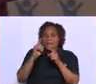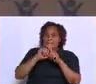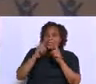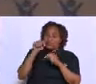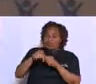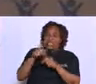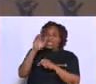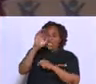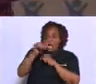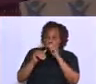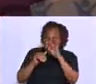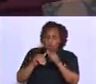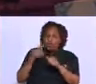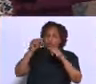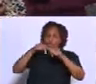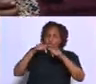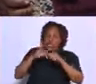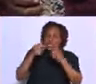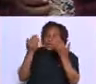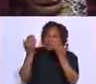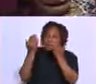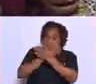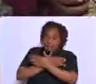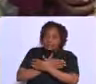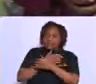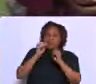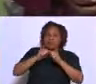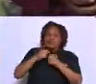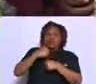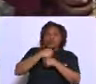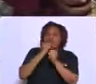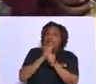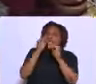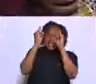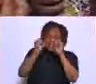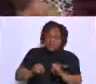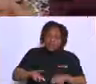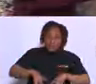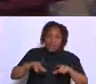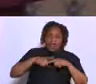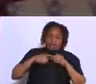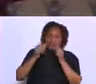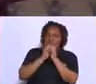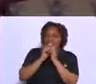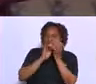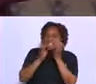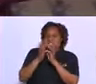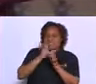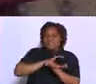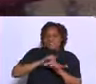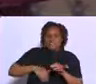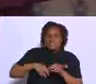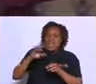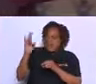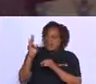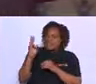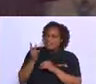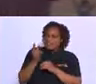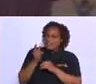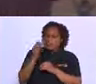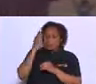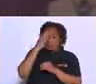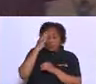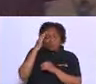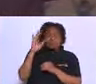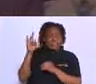ajili yako. Njoo hapa mbele ili uweze kutengeneza upya maisha yako na Yesu Kristo. Mwadventista msabato, ulijua